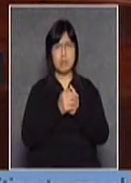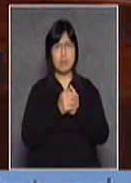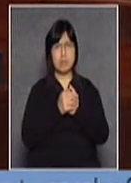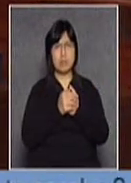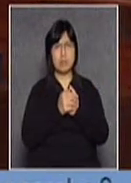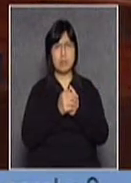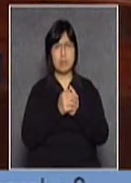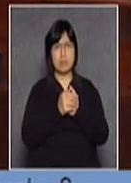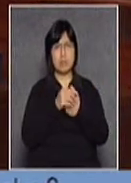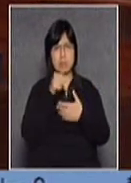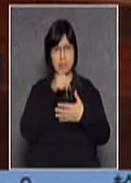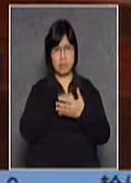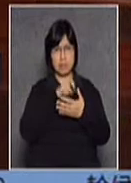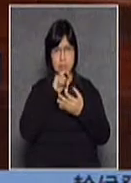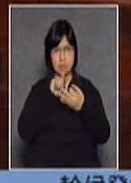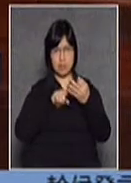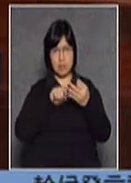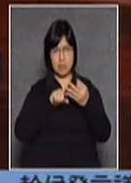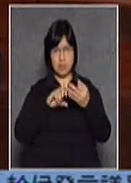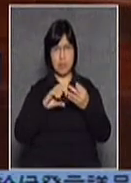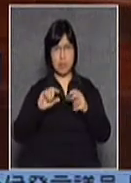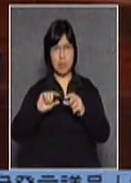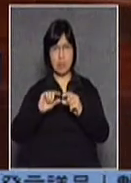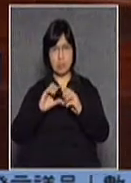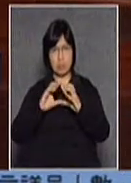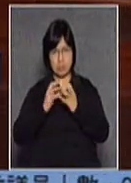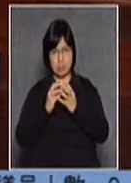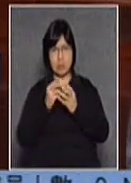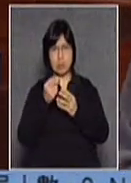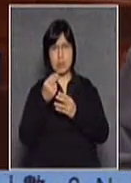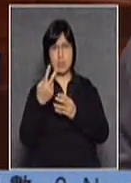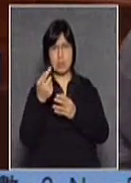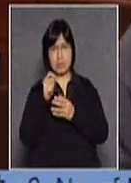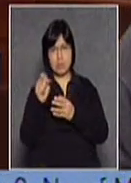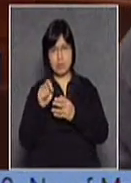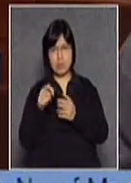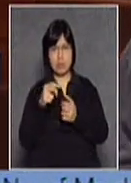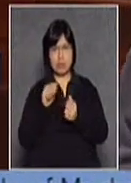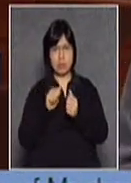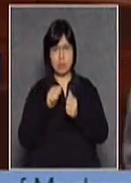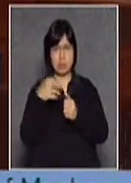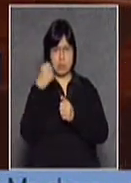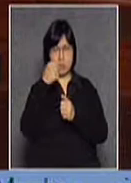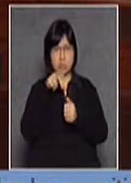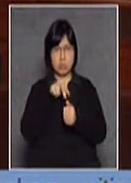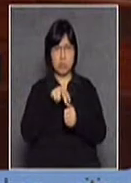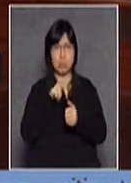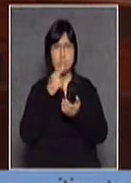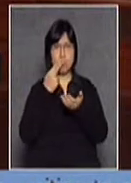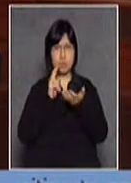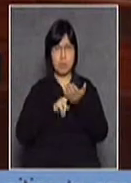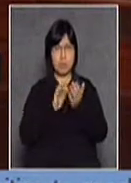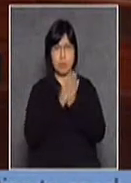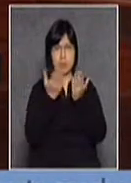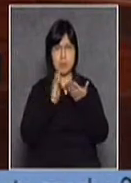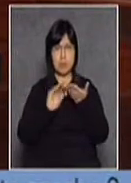其中這個的 Carry Group Limited 就操控 72% 的股權啦，是吧？信報很清楚是李